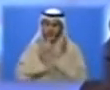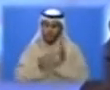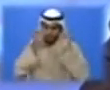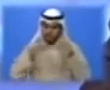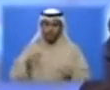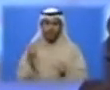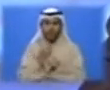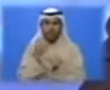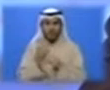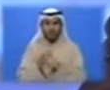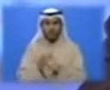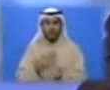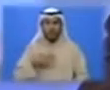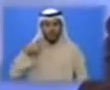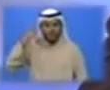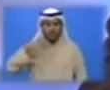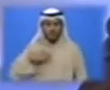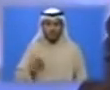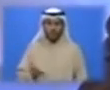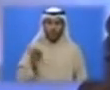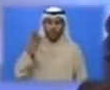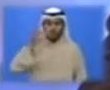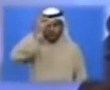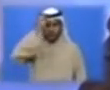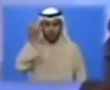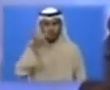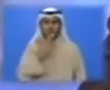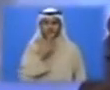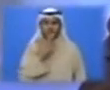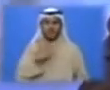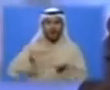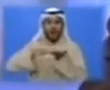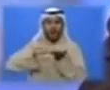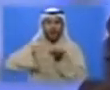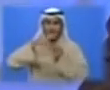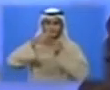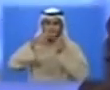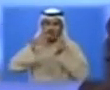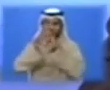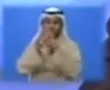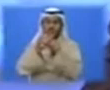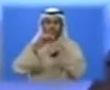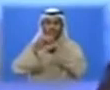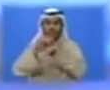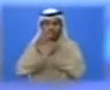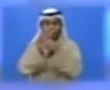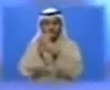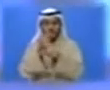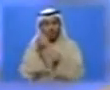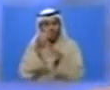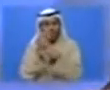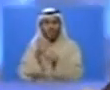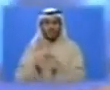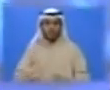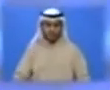النبيلة في شموخ واعتزاز من أجل أن يأمن كل منا على نفسه وماله.